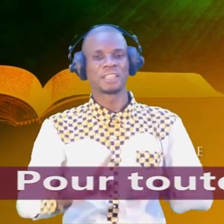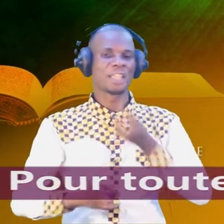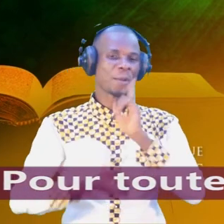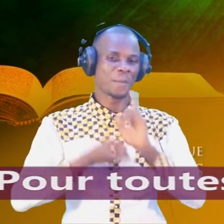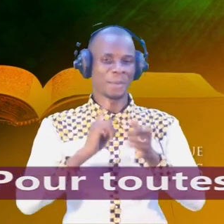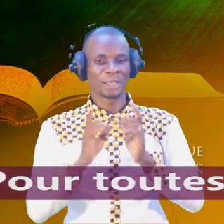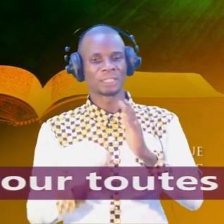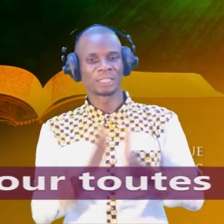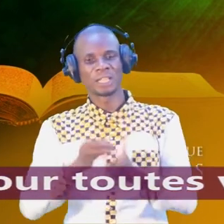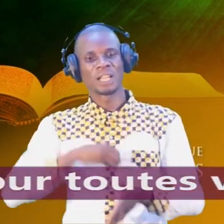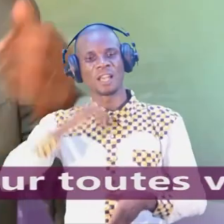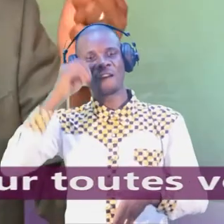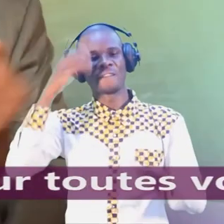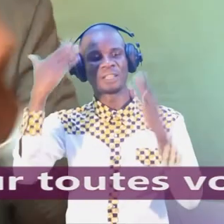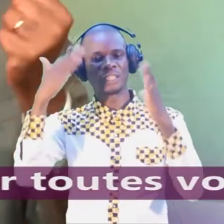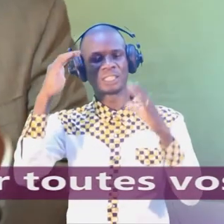ya Yesu.